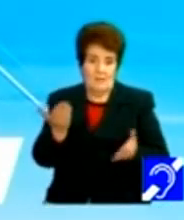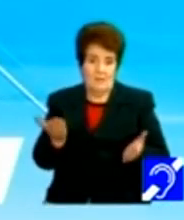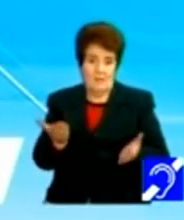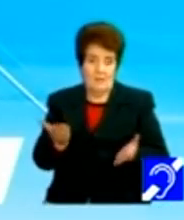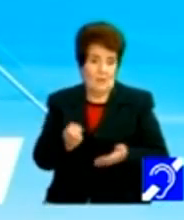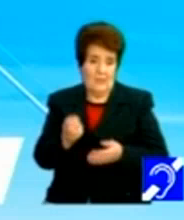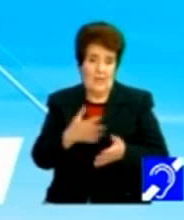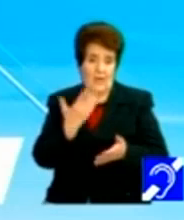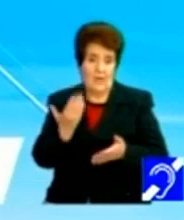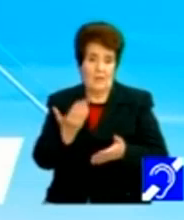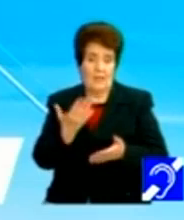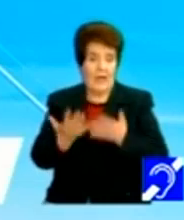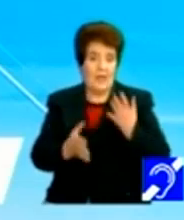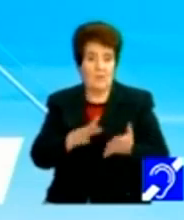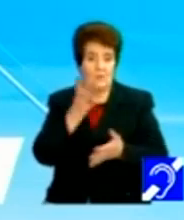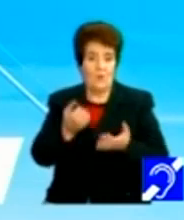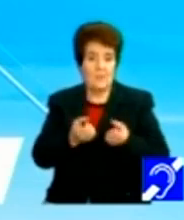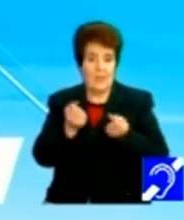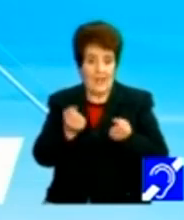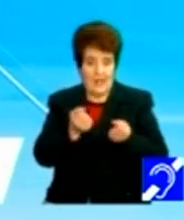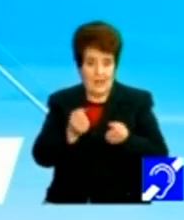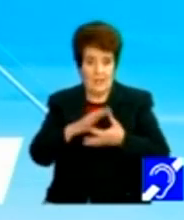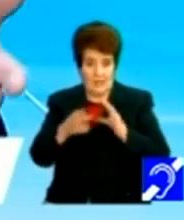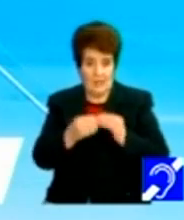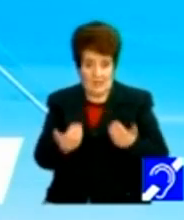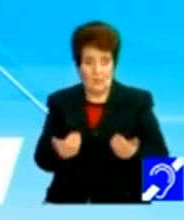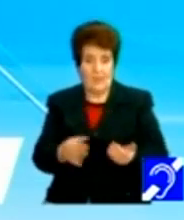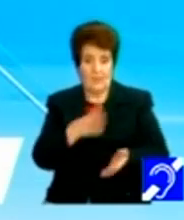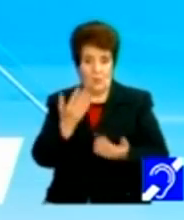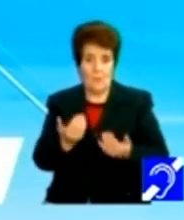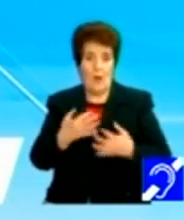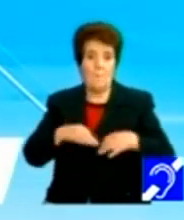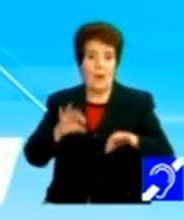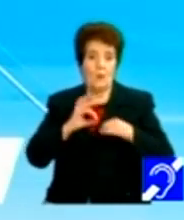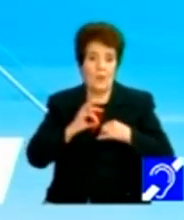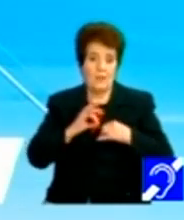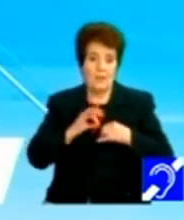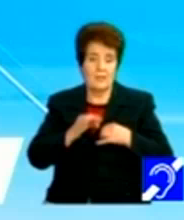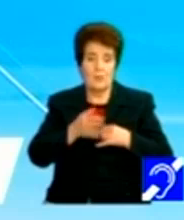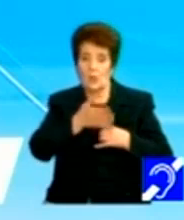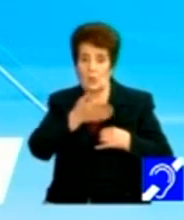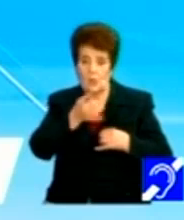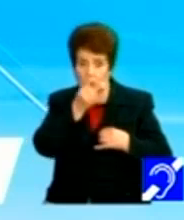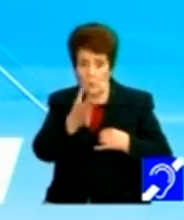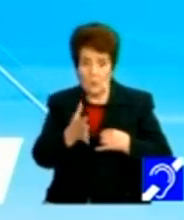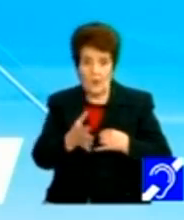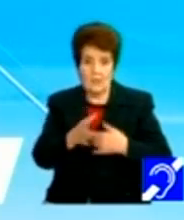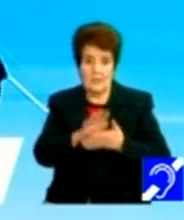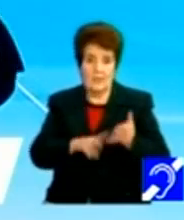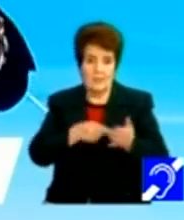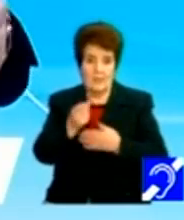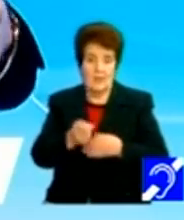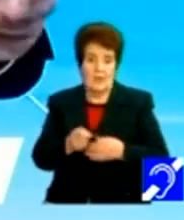nimic conținut. Dacă ar fi fost conținut, ce s-ar fi adică prezentat. Ce v-ați primit? Procuratura nu poate susține acuzația în instanță și